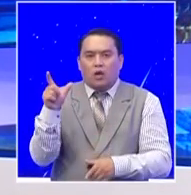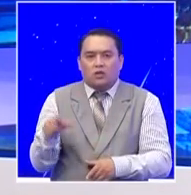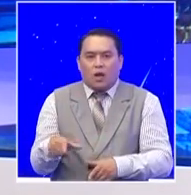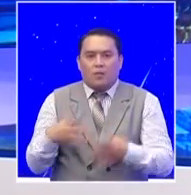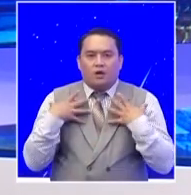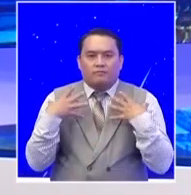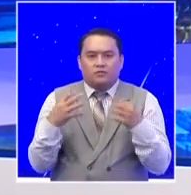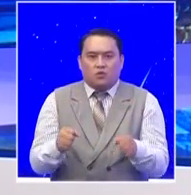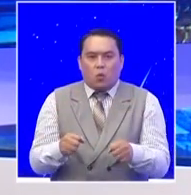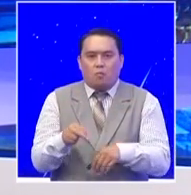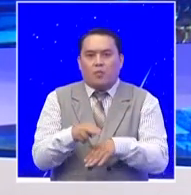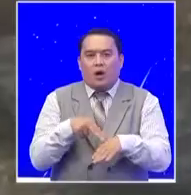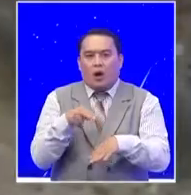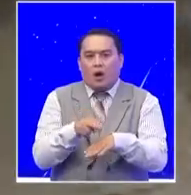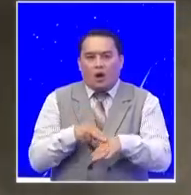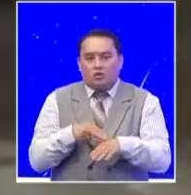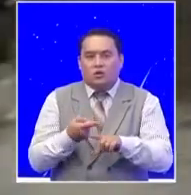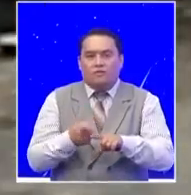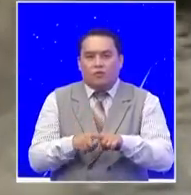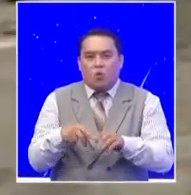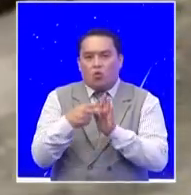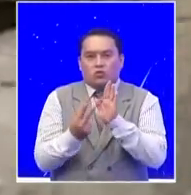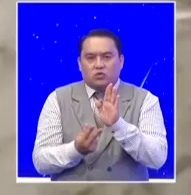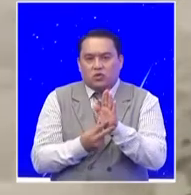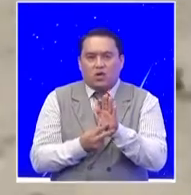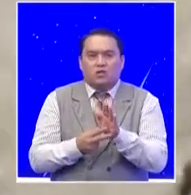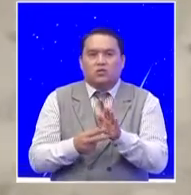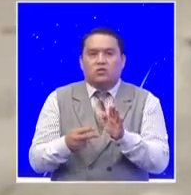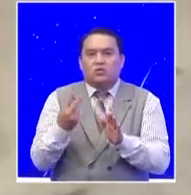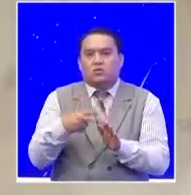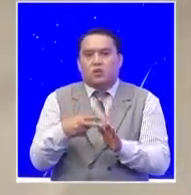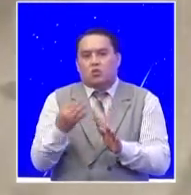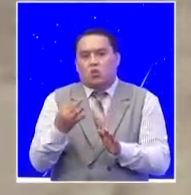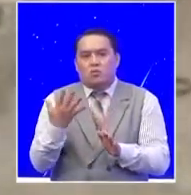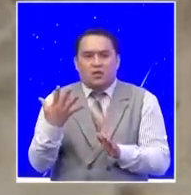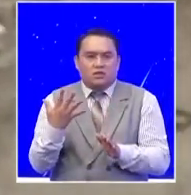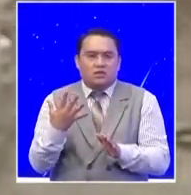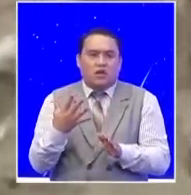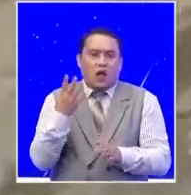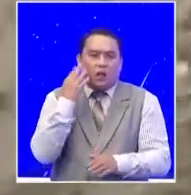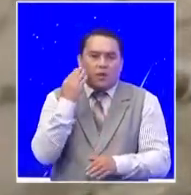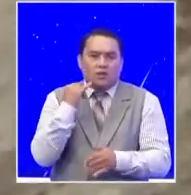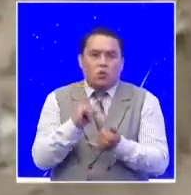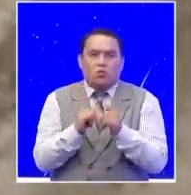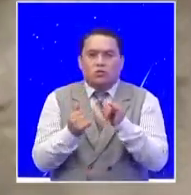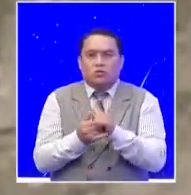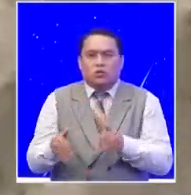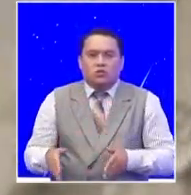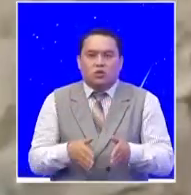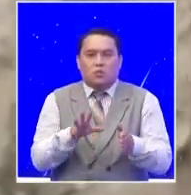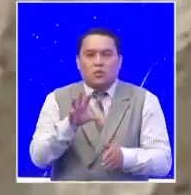аман қалды. Жол көлік оқиғасы 18 шілдеде сағат 20:05 шамасында Алматы Өскемен тас